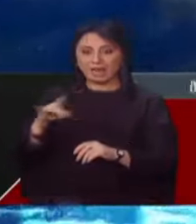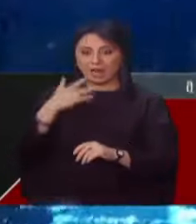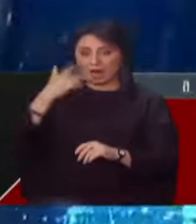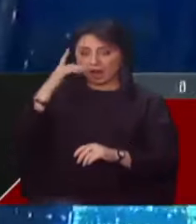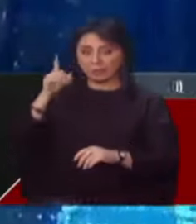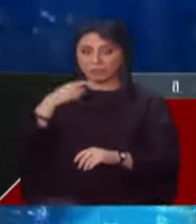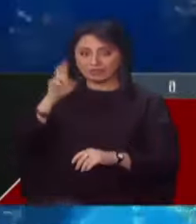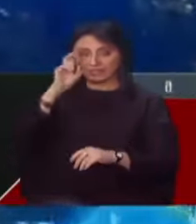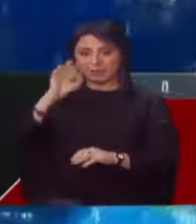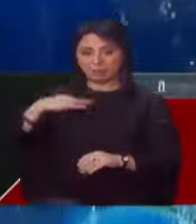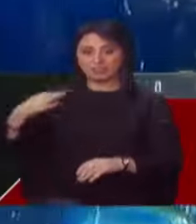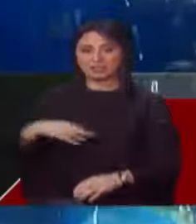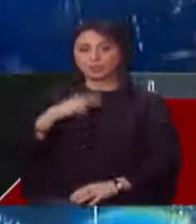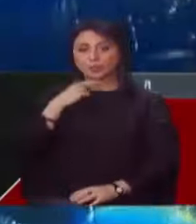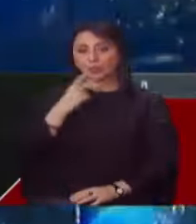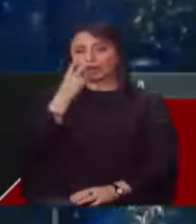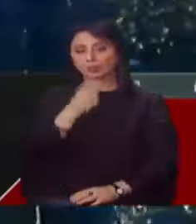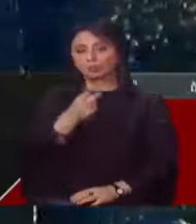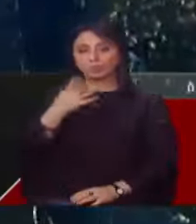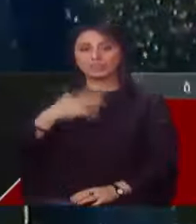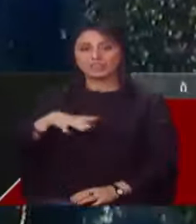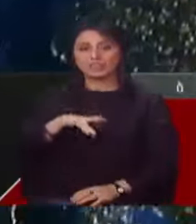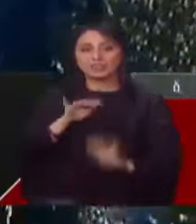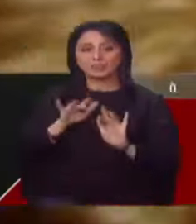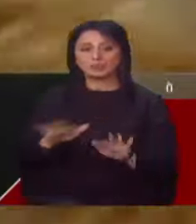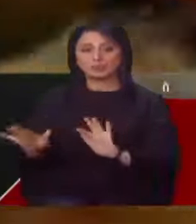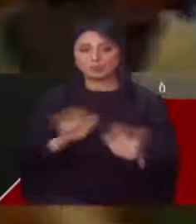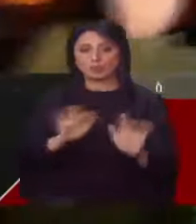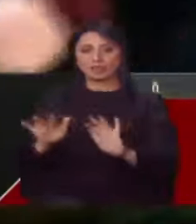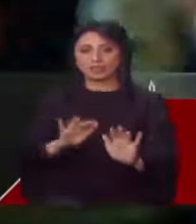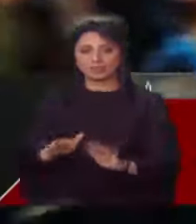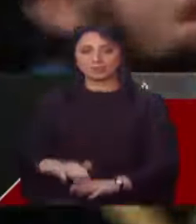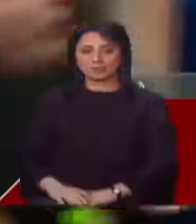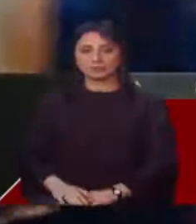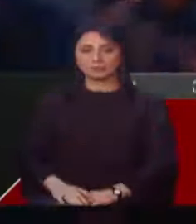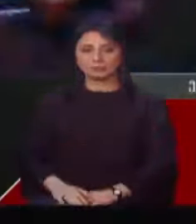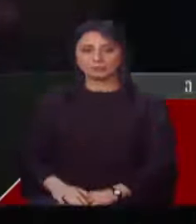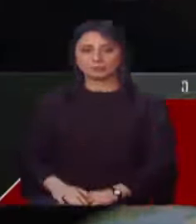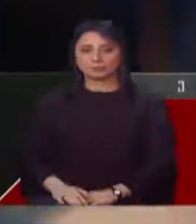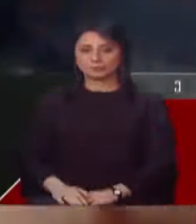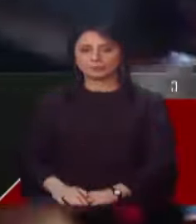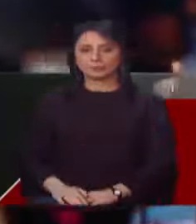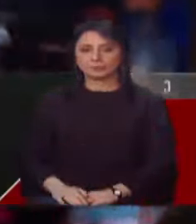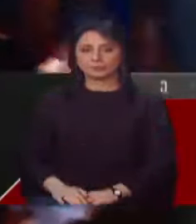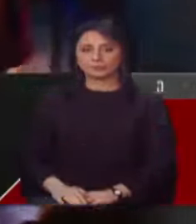შეერთებული შტატების სახელმწიფო მდივანი ყურადღებით აკვირდება საქართველოში მიმდინარე მოვლენებს.